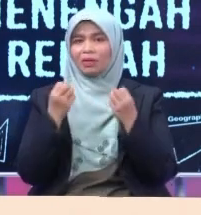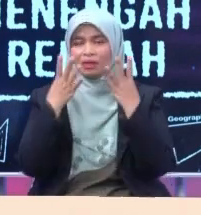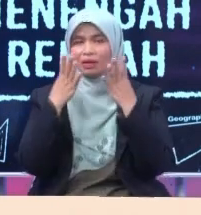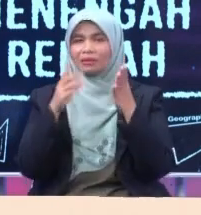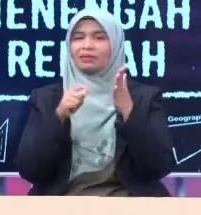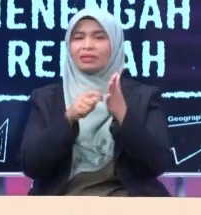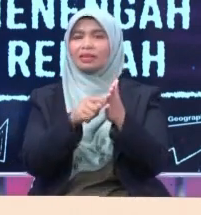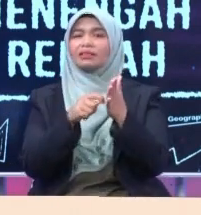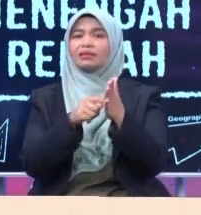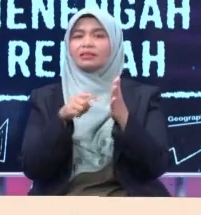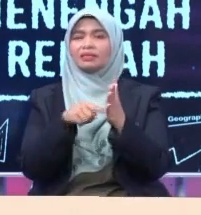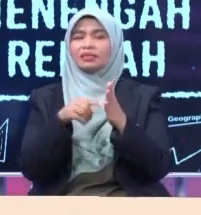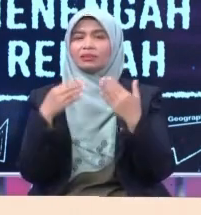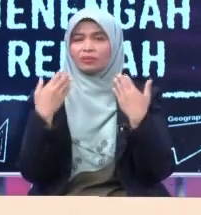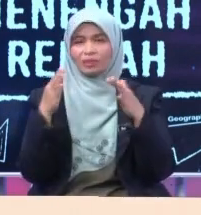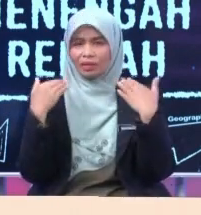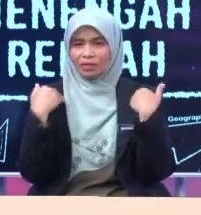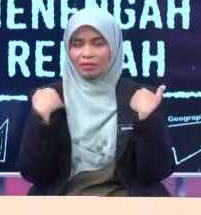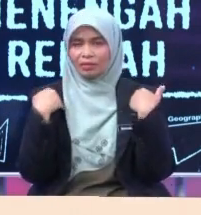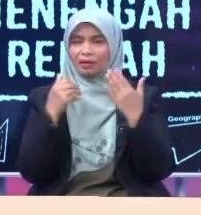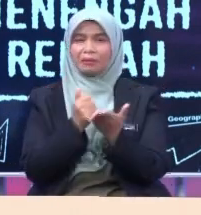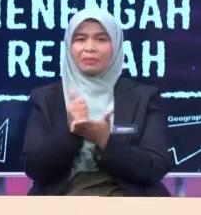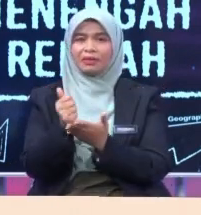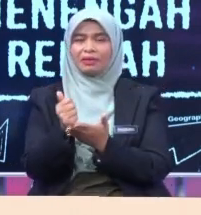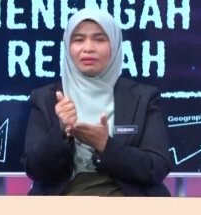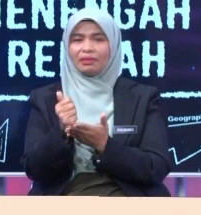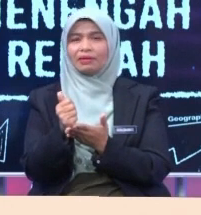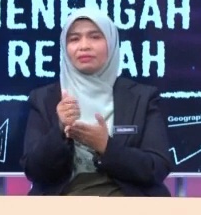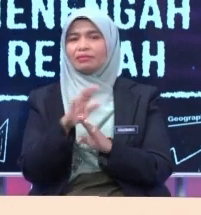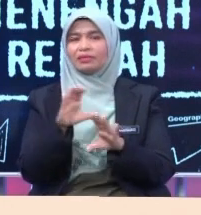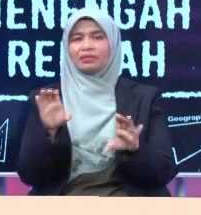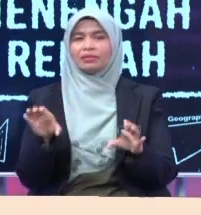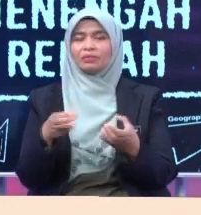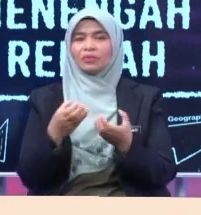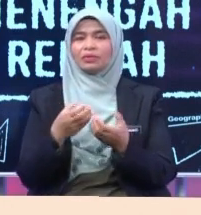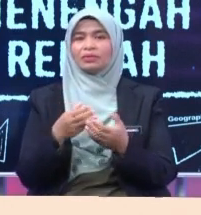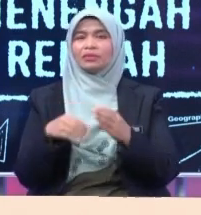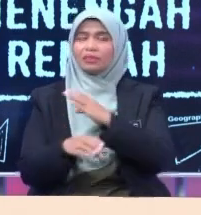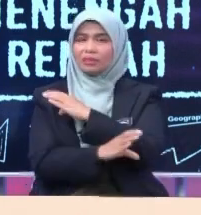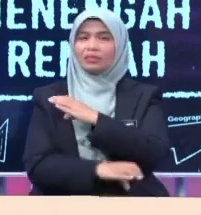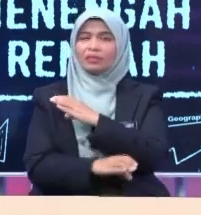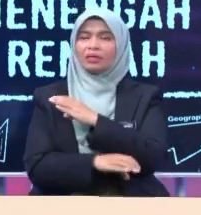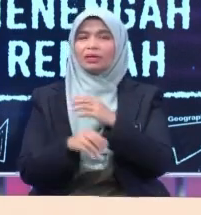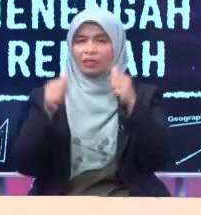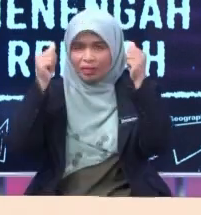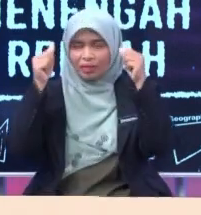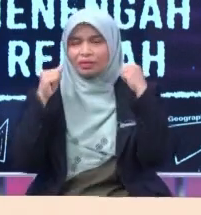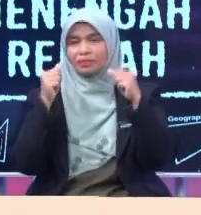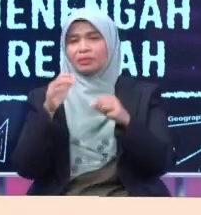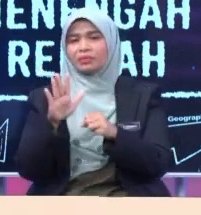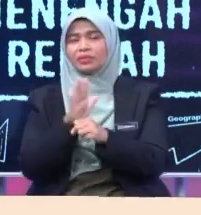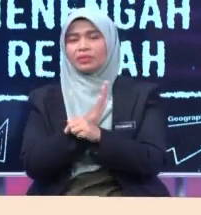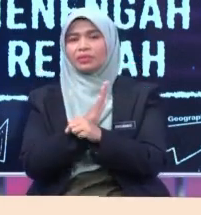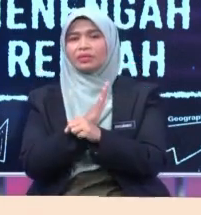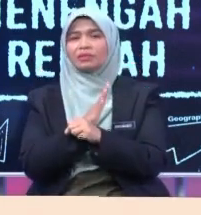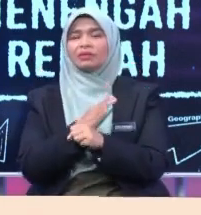dah ada kan. Yang kelima, amanah dikhianati, banyak berlaku peperangan, negara Arab dipenuhi sungai dan taman menghijau. Sebab